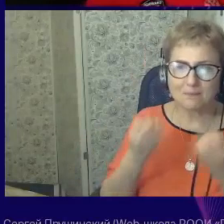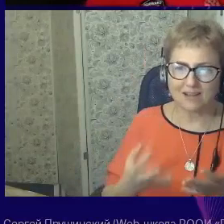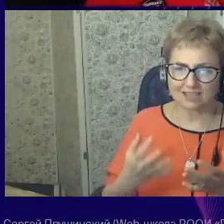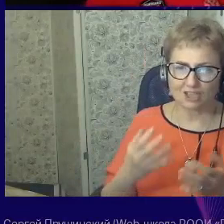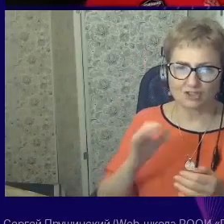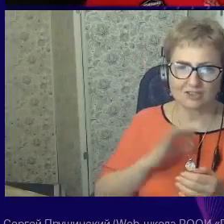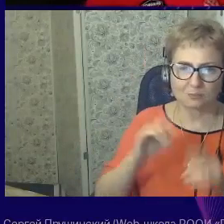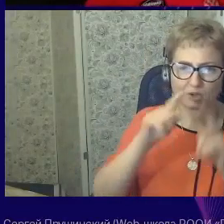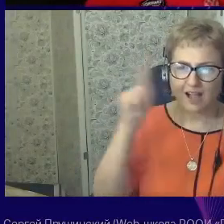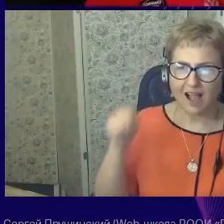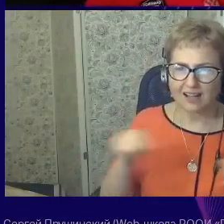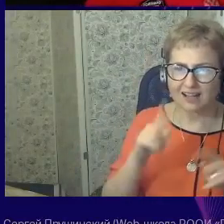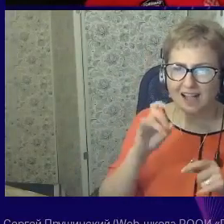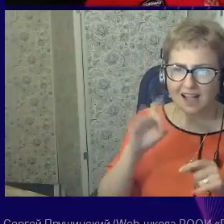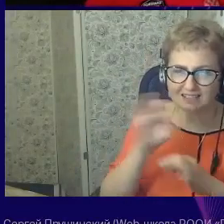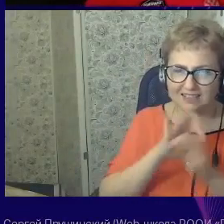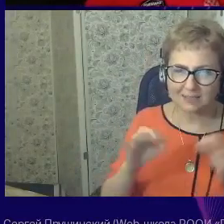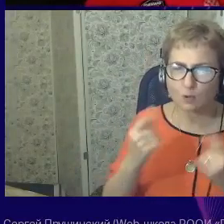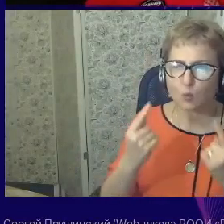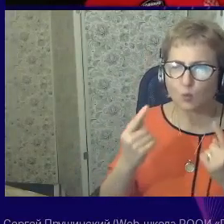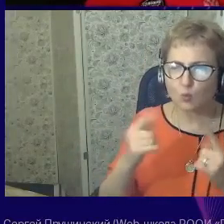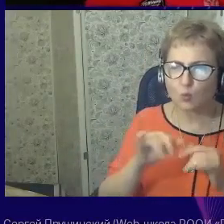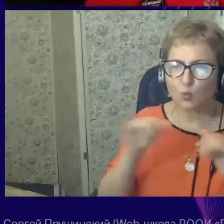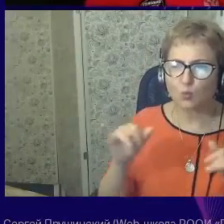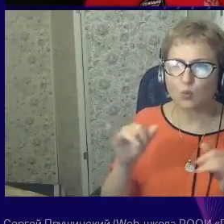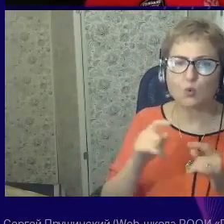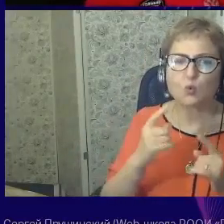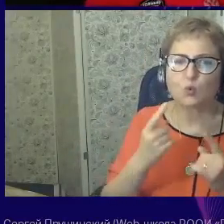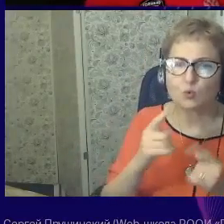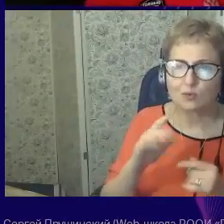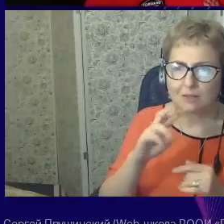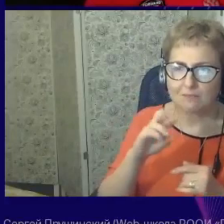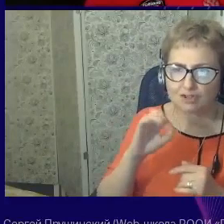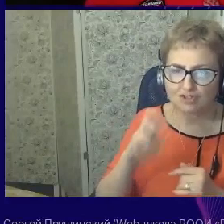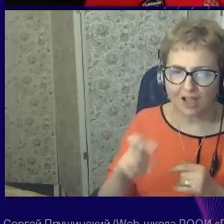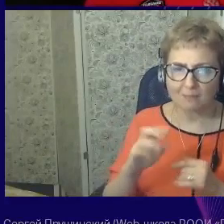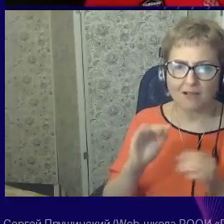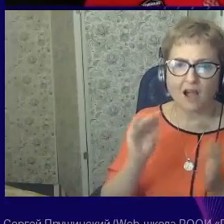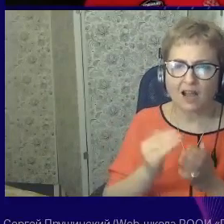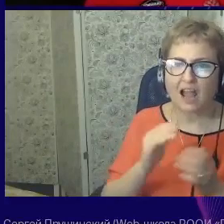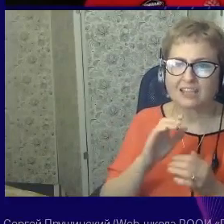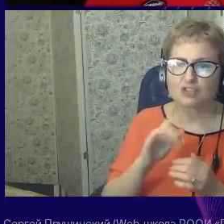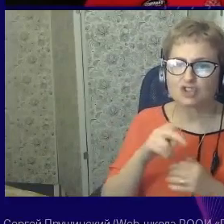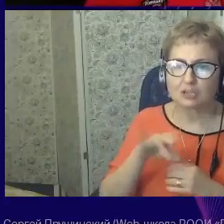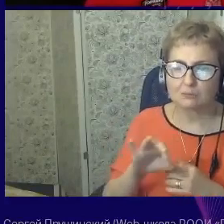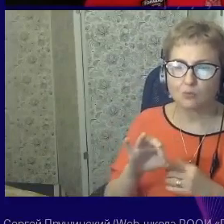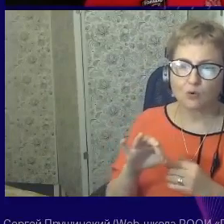простейшие карты-схемы с укрупненным масштабом, ограниченные